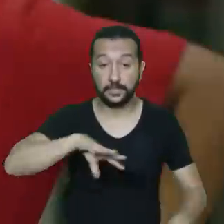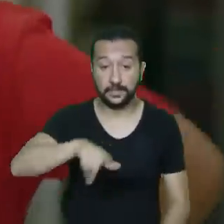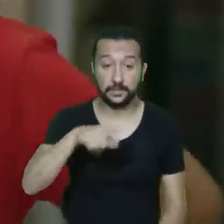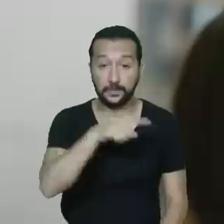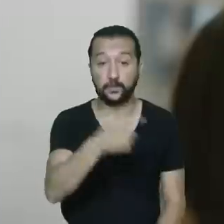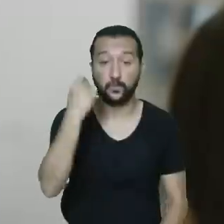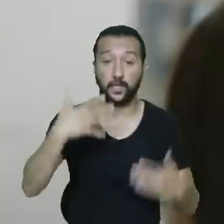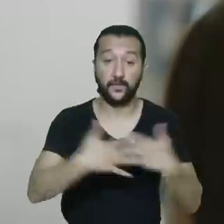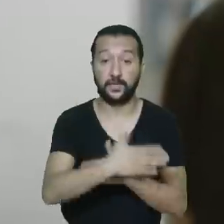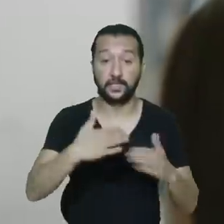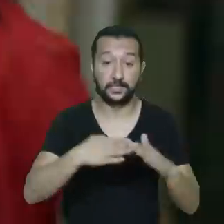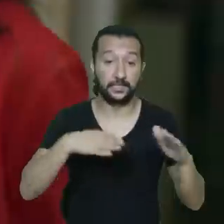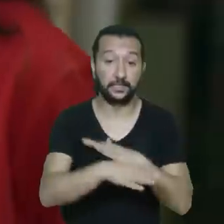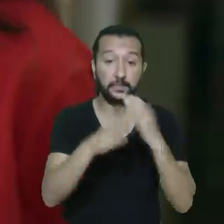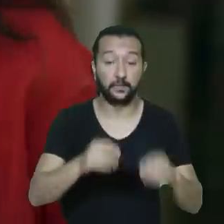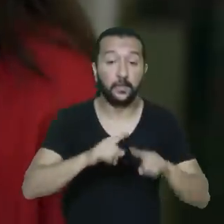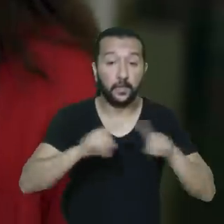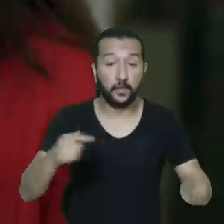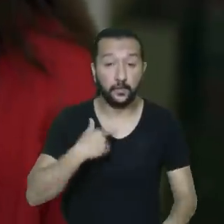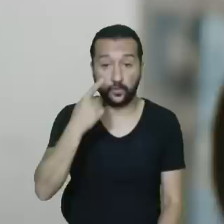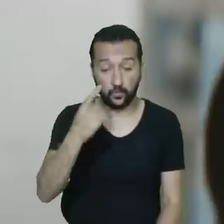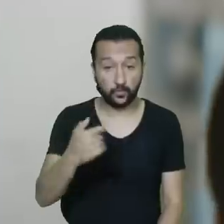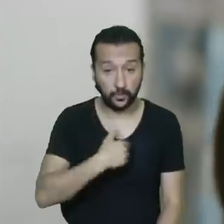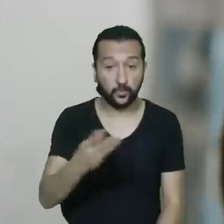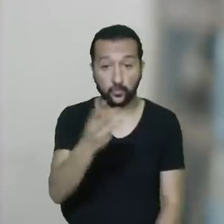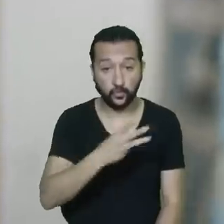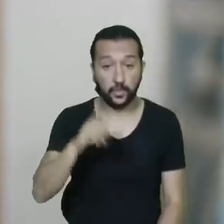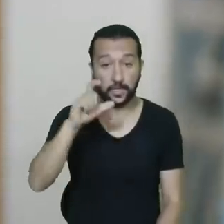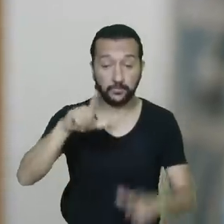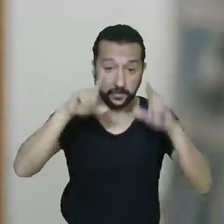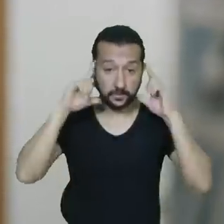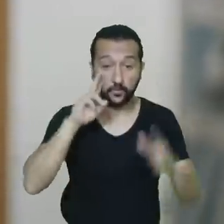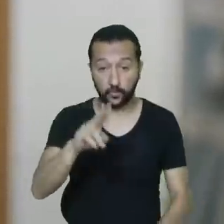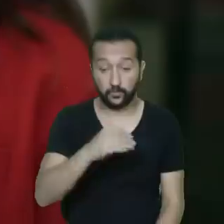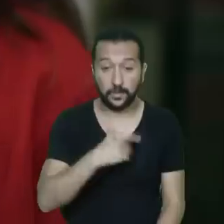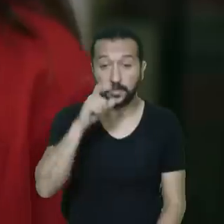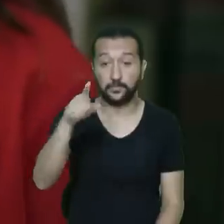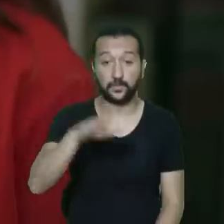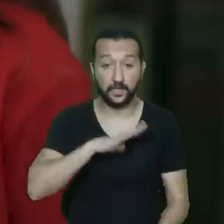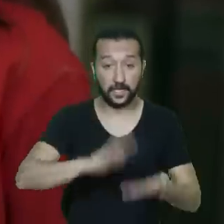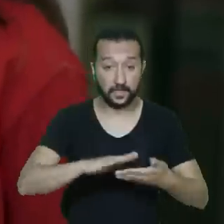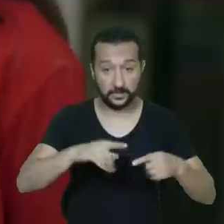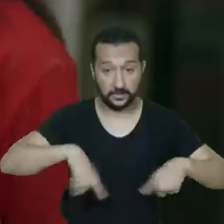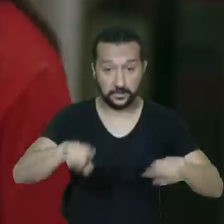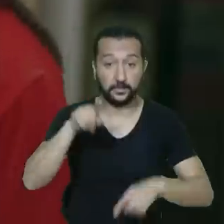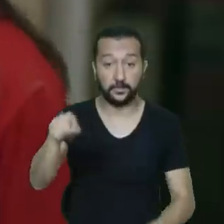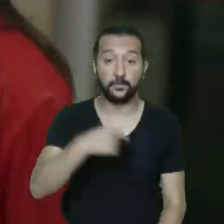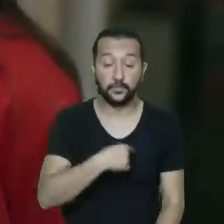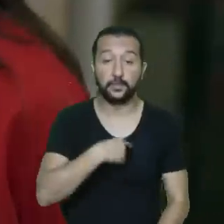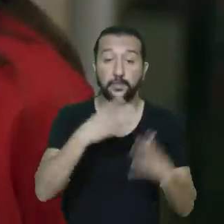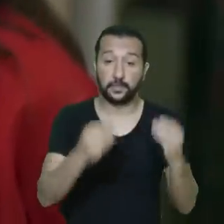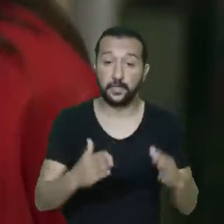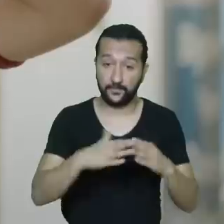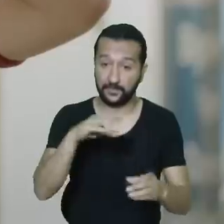Hırsız. Dün gece eve hırsız girdi. Nay, gördüm ben. İçinde Kespi da işte. Kespi ve arkadaşları.